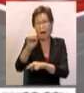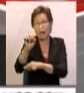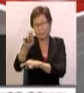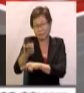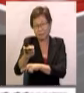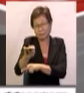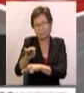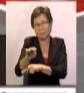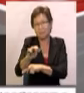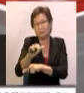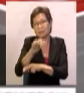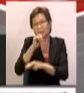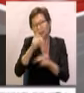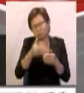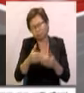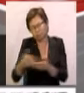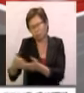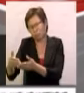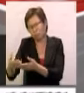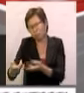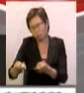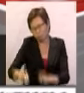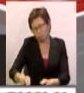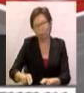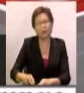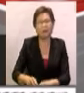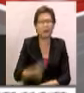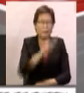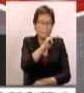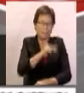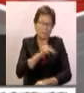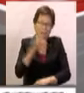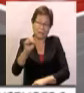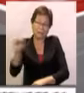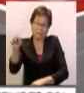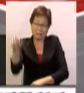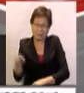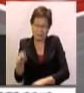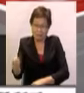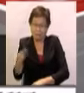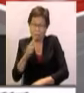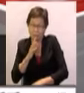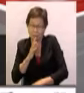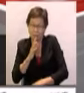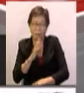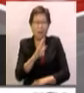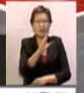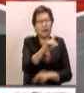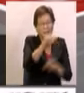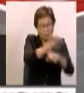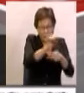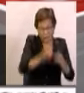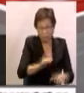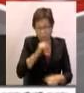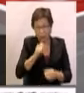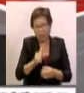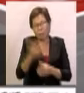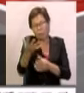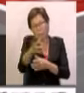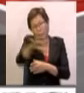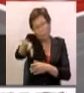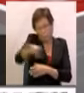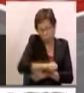ISN yang tidak disambung sebelum ini. Ya, Menterinya Syed Saddiq Syed Abdul Rahman berkata baki kakitangan yang tidak diserap